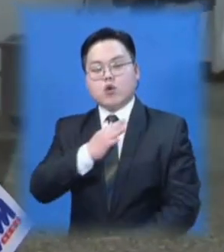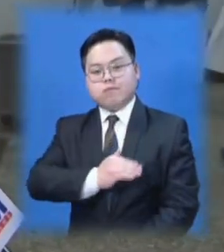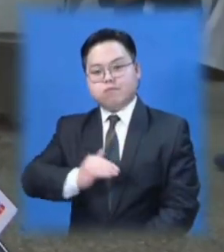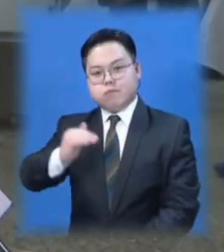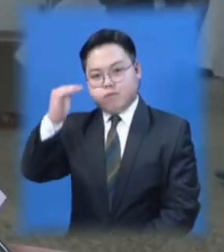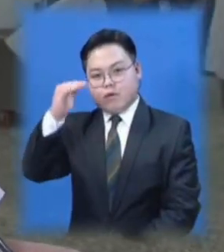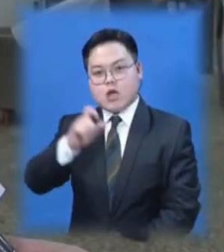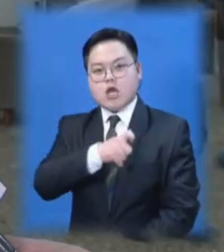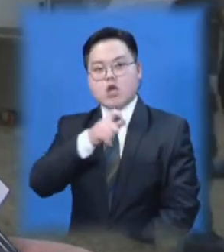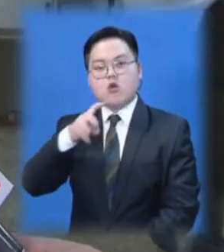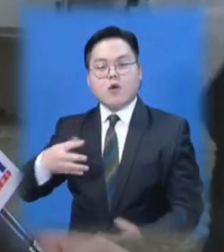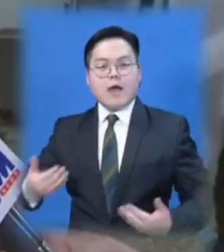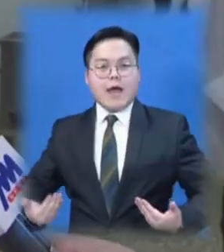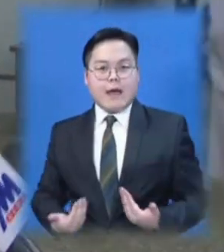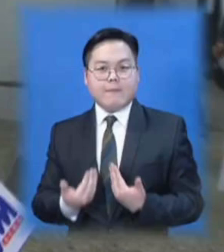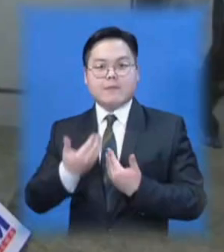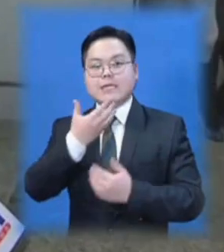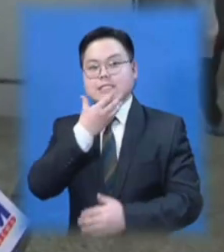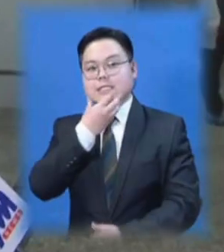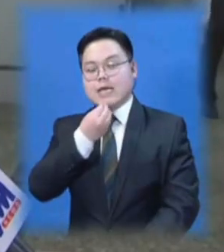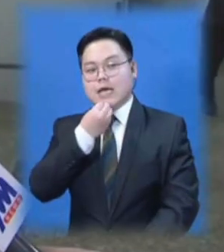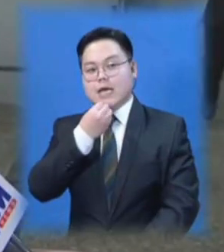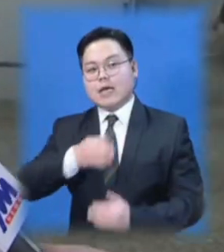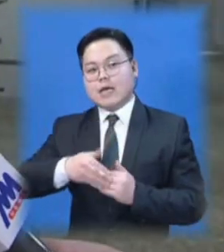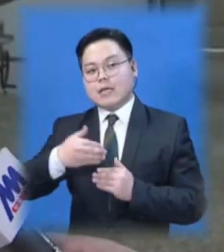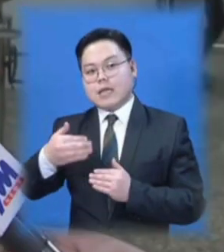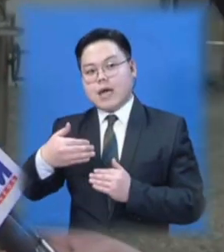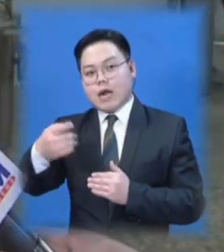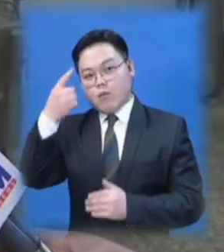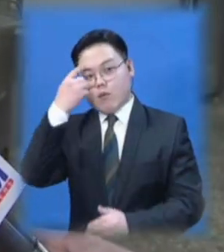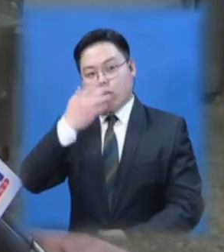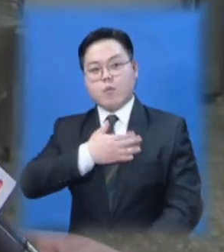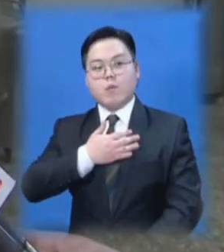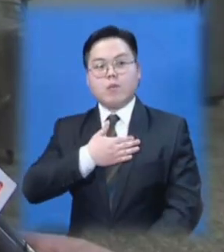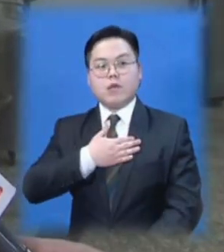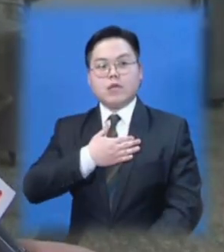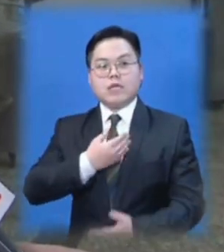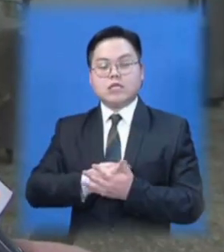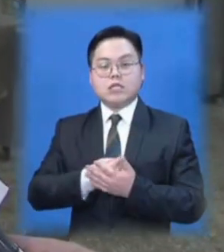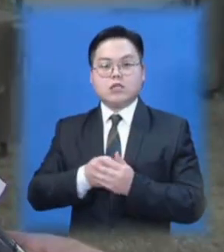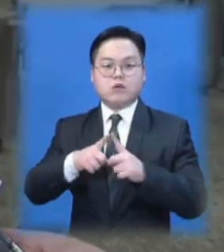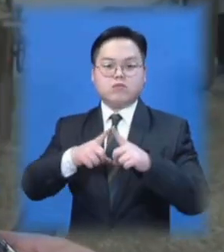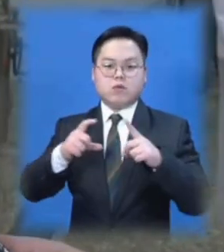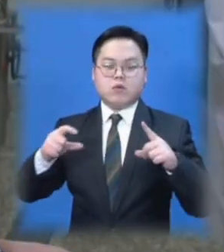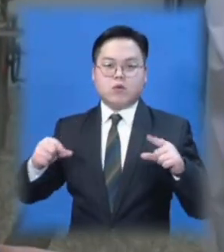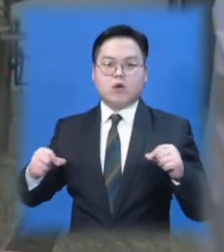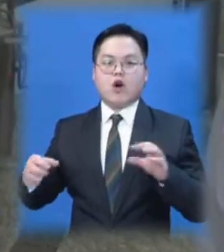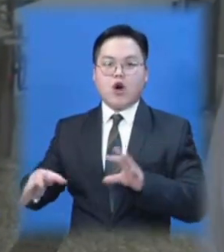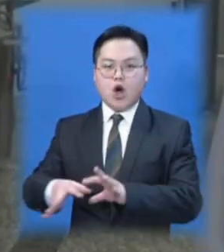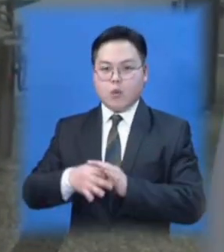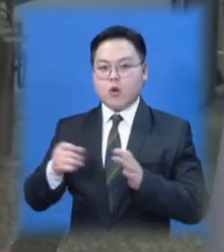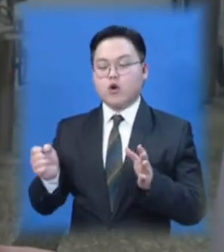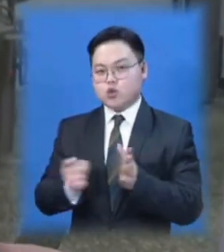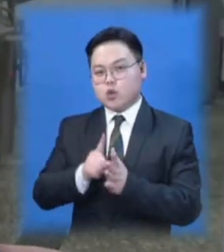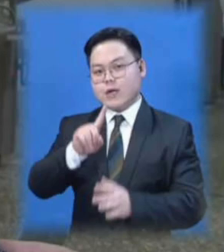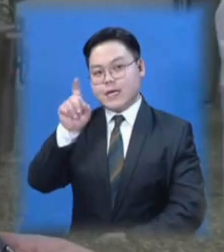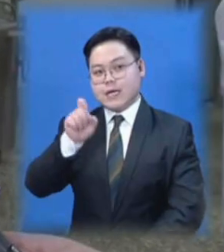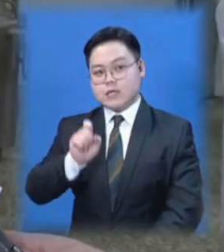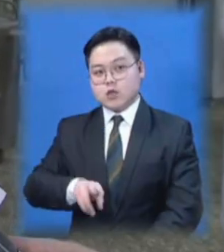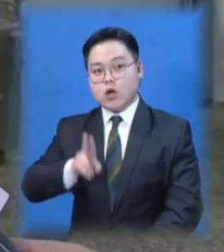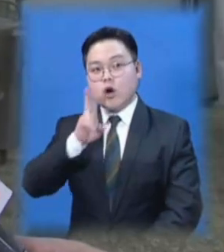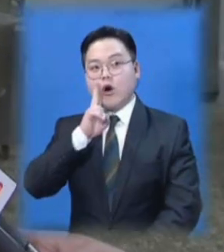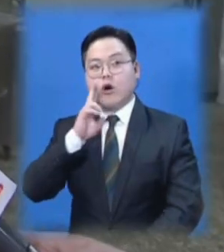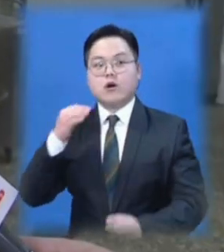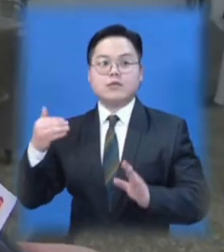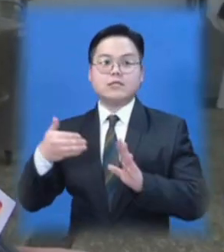амьдрах энэ нөхцөл цаашдаа ч гэсэн ер нь бол улс орны тусгаар тогтнолтой ч гэсэн олголоос үнсээрээ